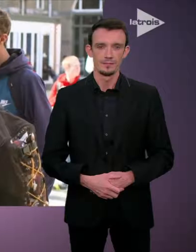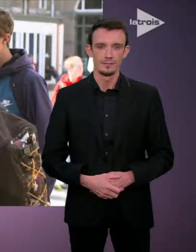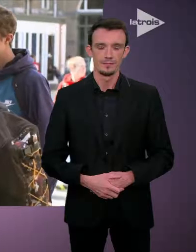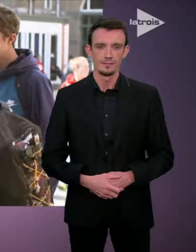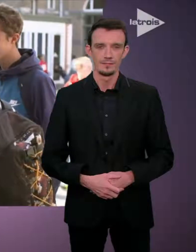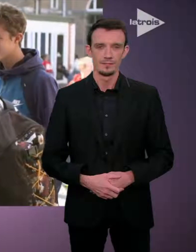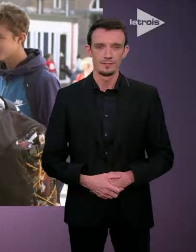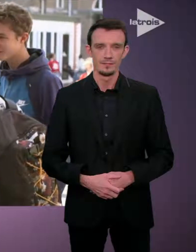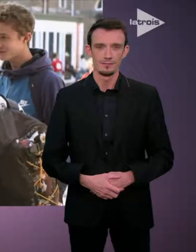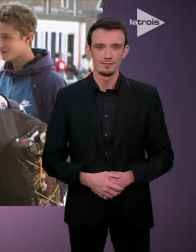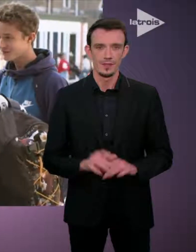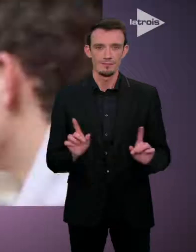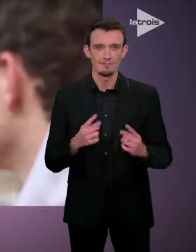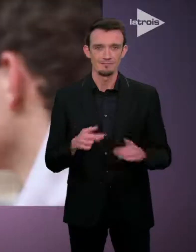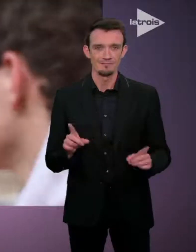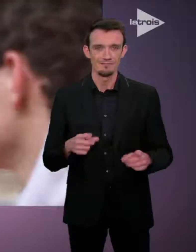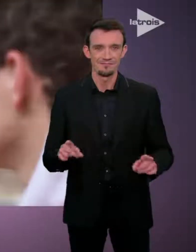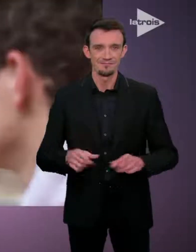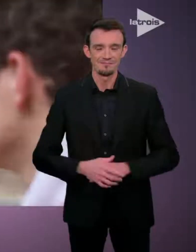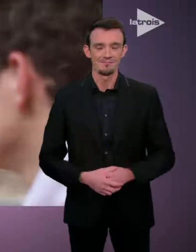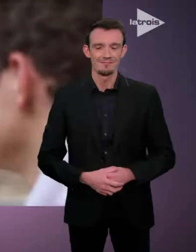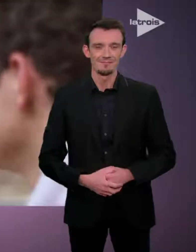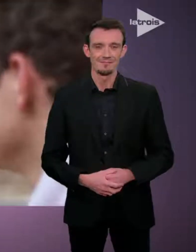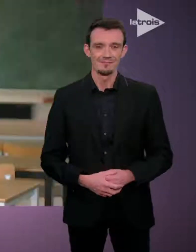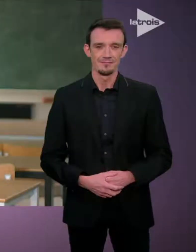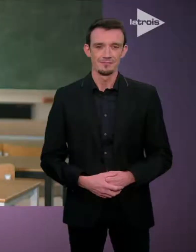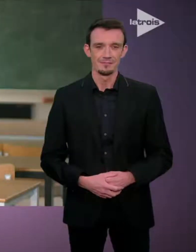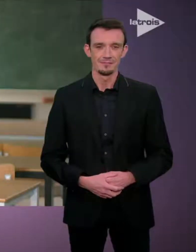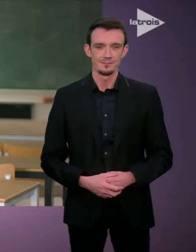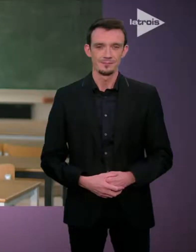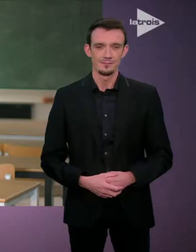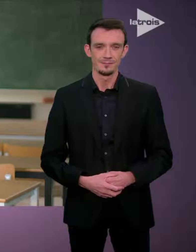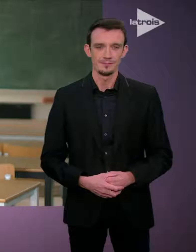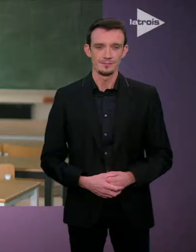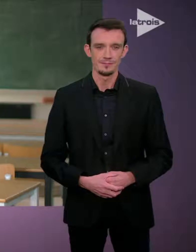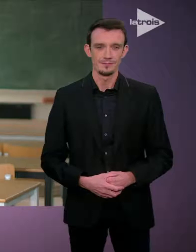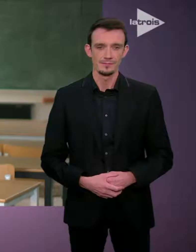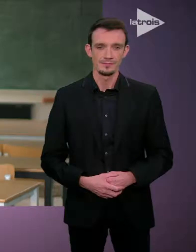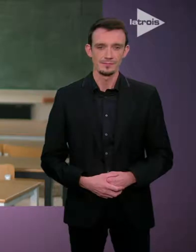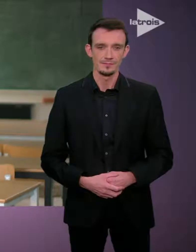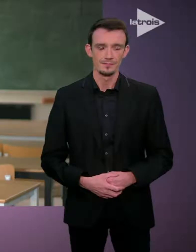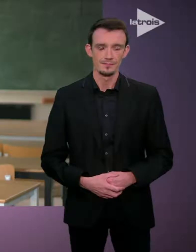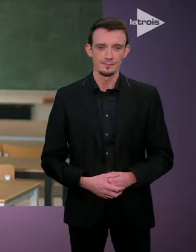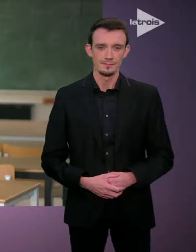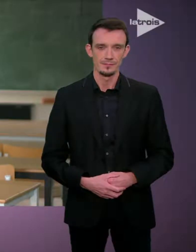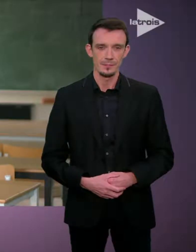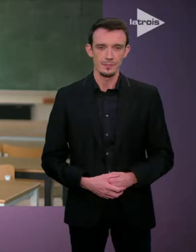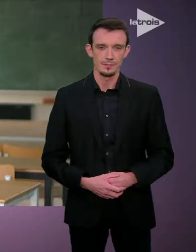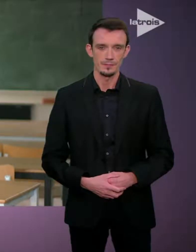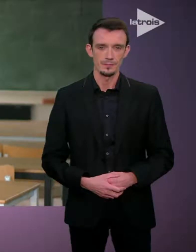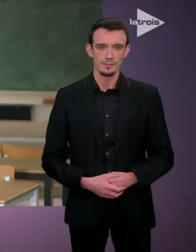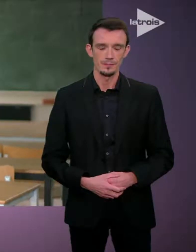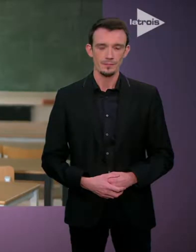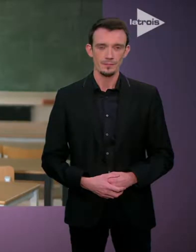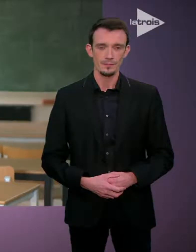me to places I've never been. You do things that make me a better man. Le matin, quand j'arrive à l'école, je vais à la rencontre de mes